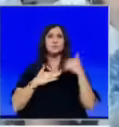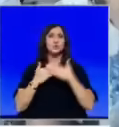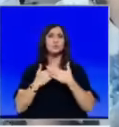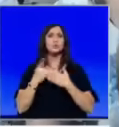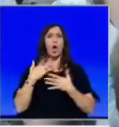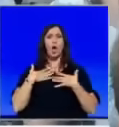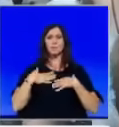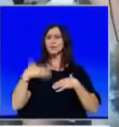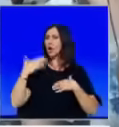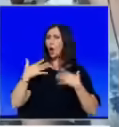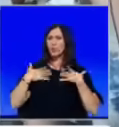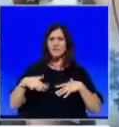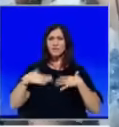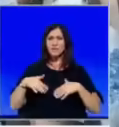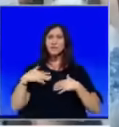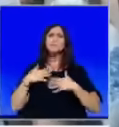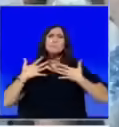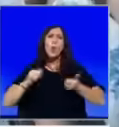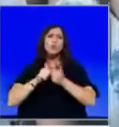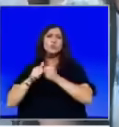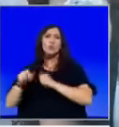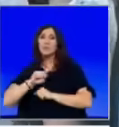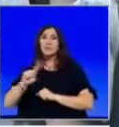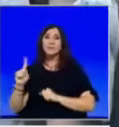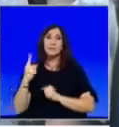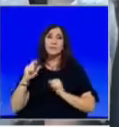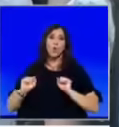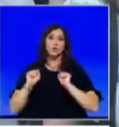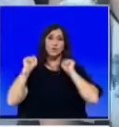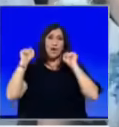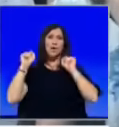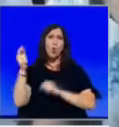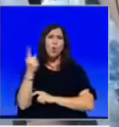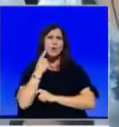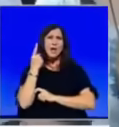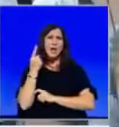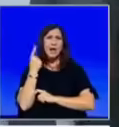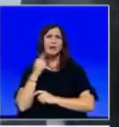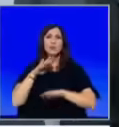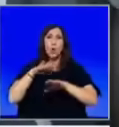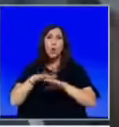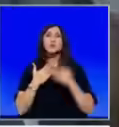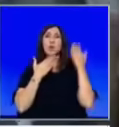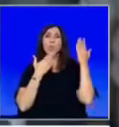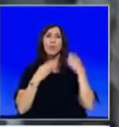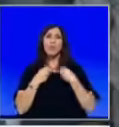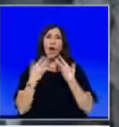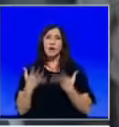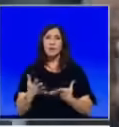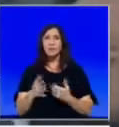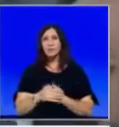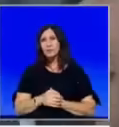страхотна за много спортове, не само за штанги. Уникален е, надарен, докоснат от Бог. Всички се